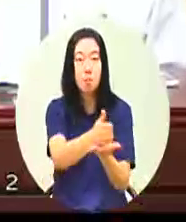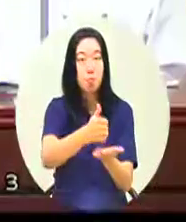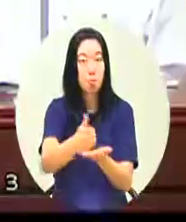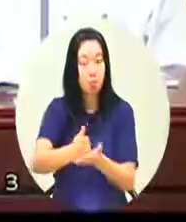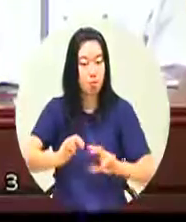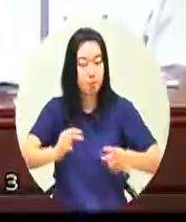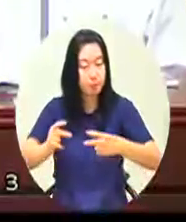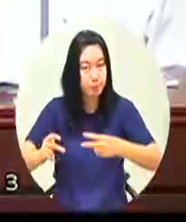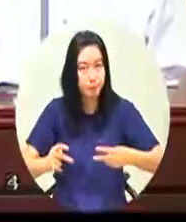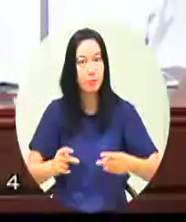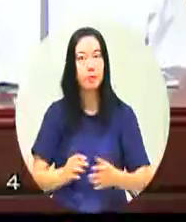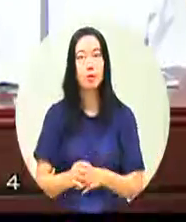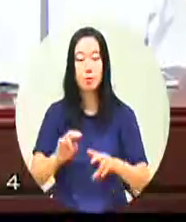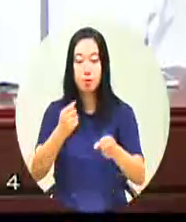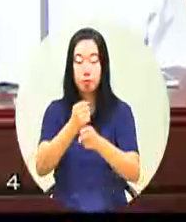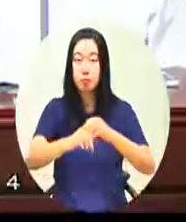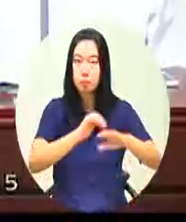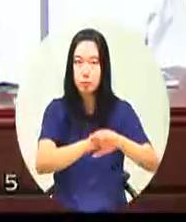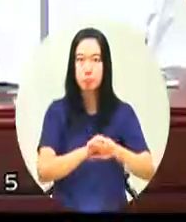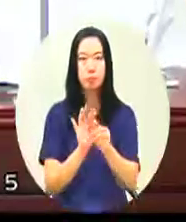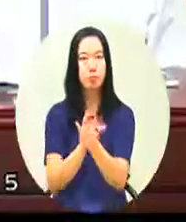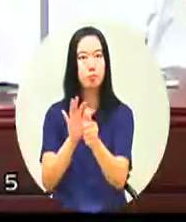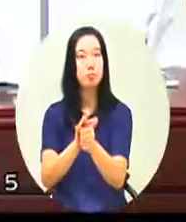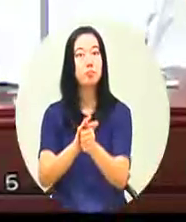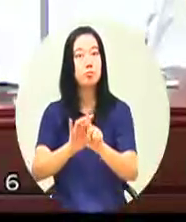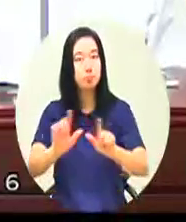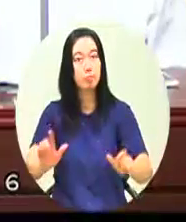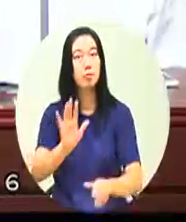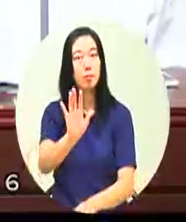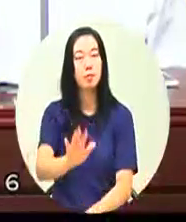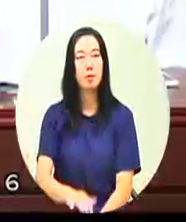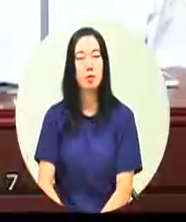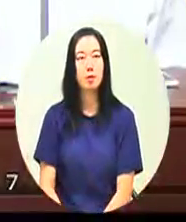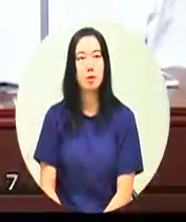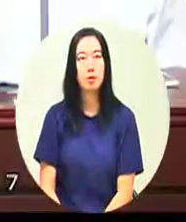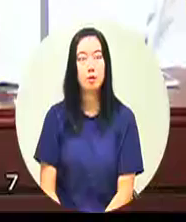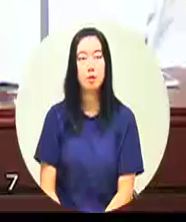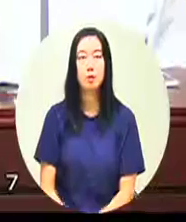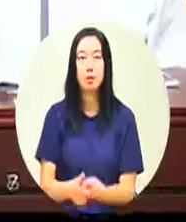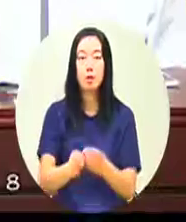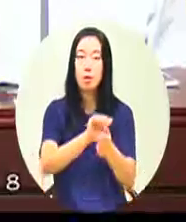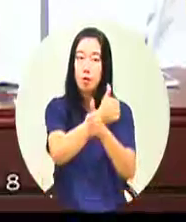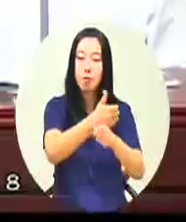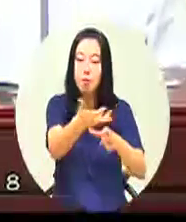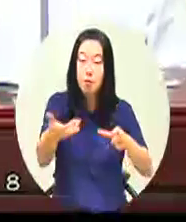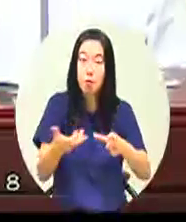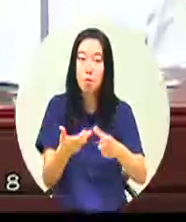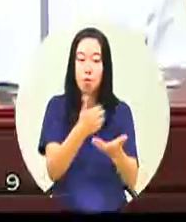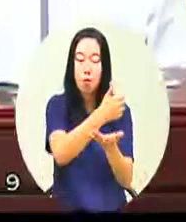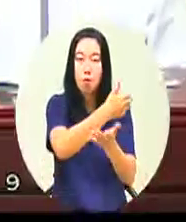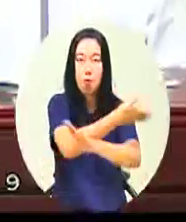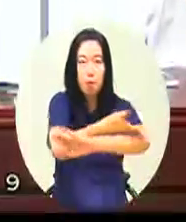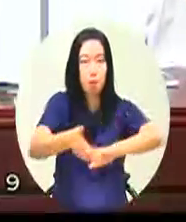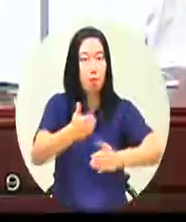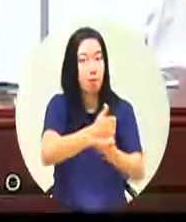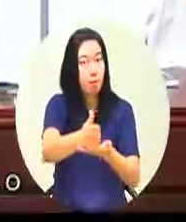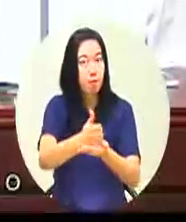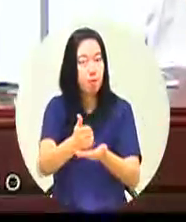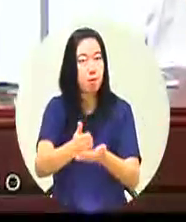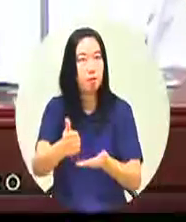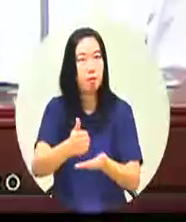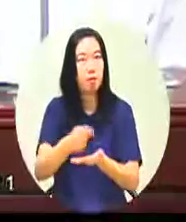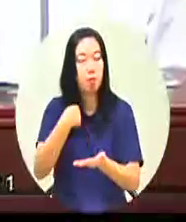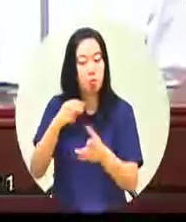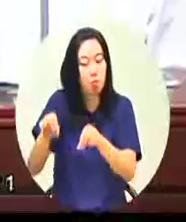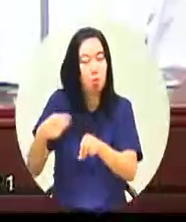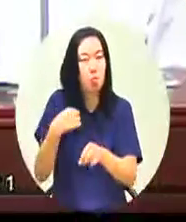有对这个淹水的状况会有帮助。那另外一个就是考潭排水，考潭排水的这个清淤我们